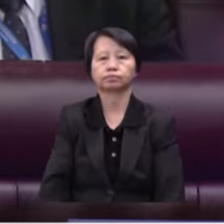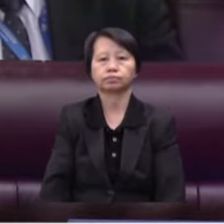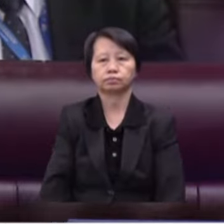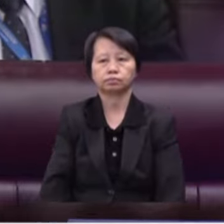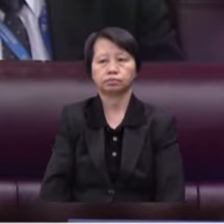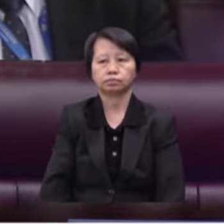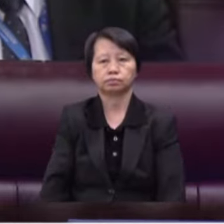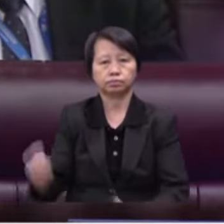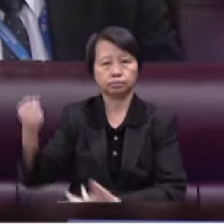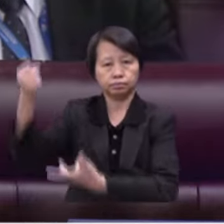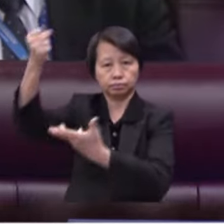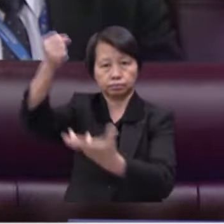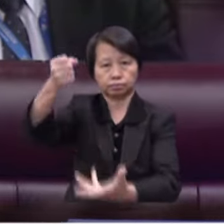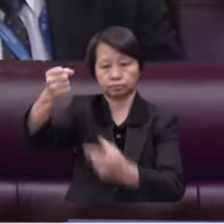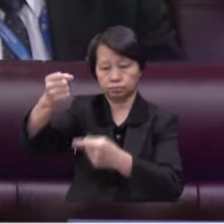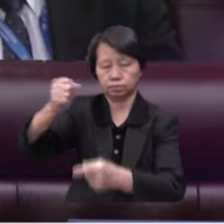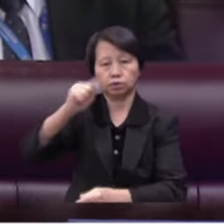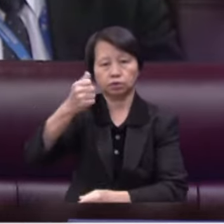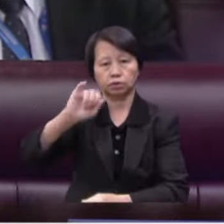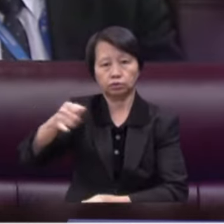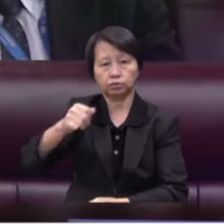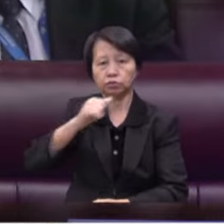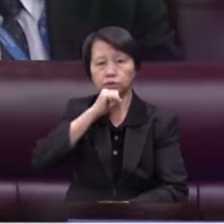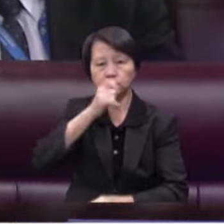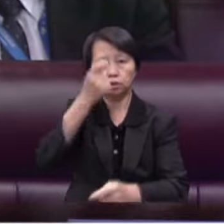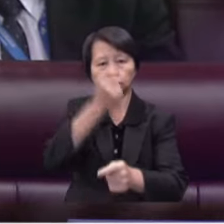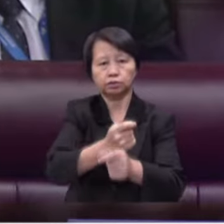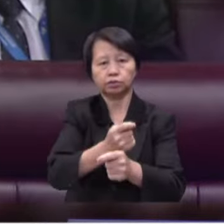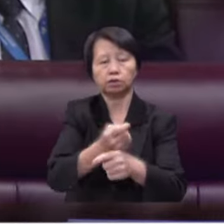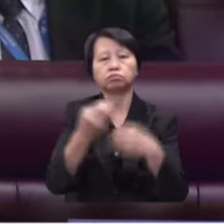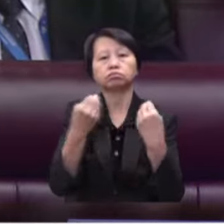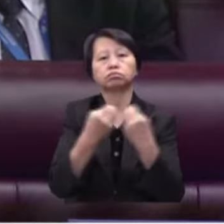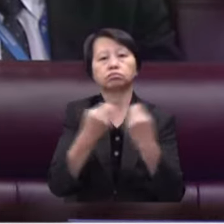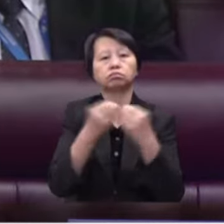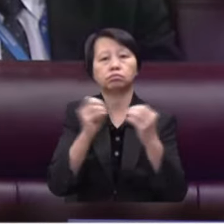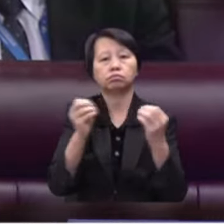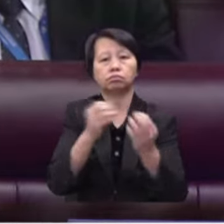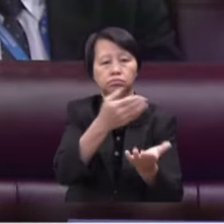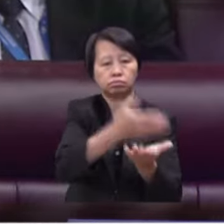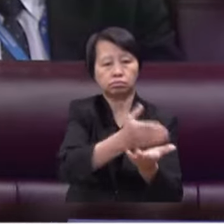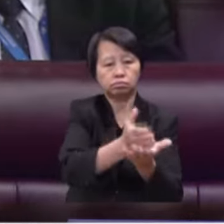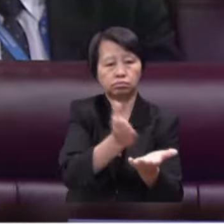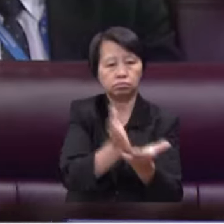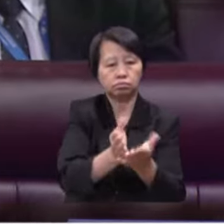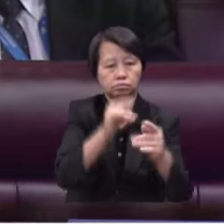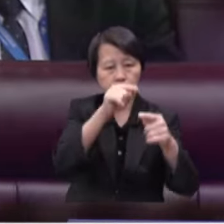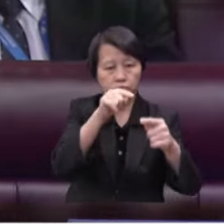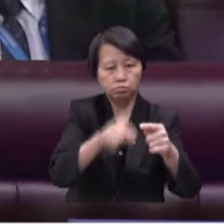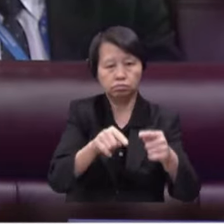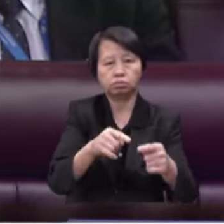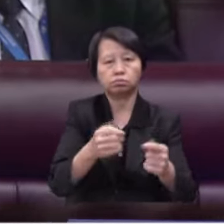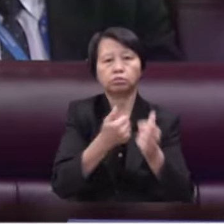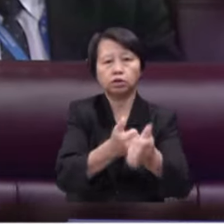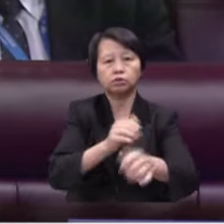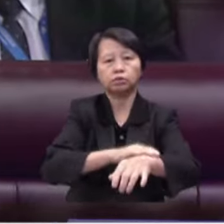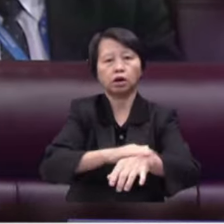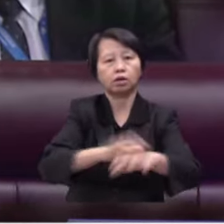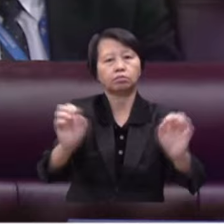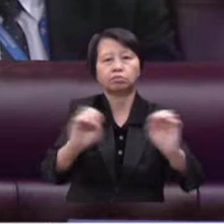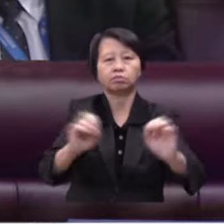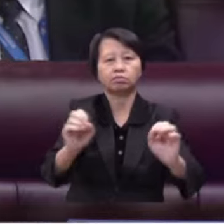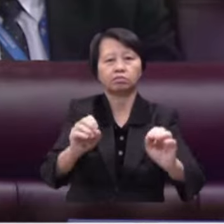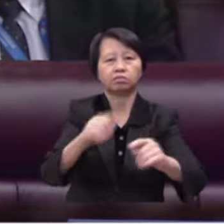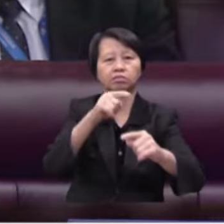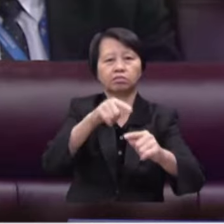butuhkannya dulu sekali ini tidak menetapkan kadar kebahagiaan dan agihan mengikut kaum atau